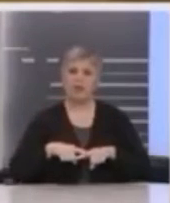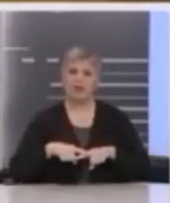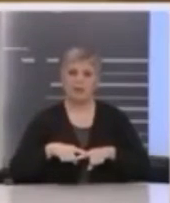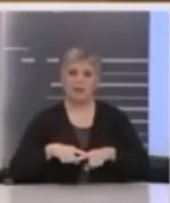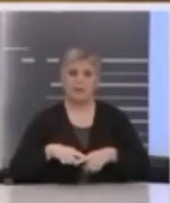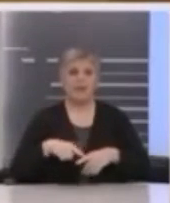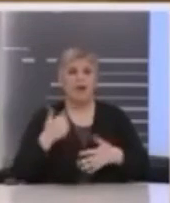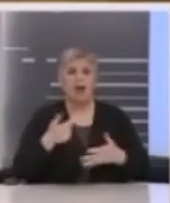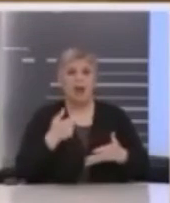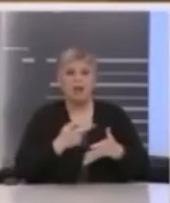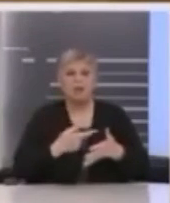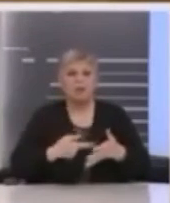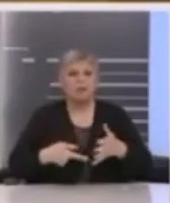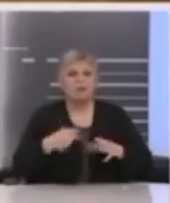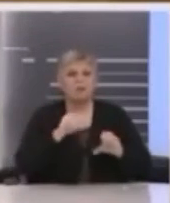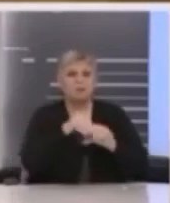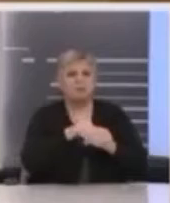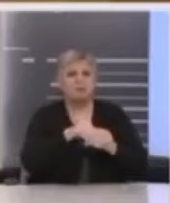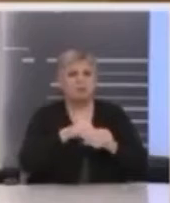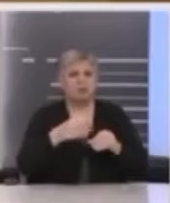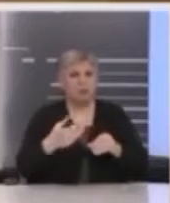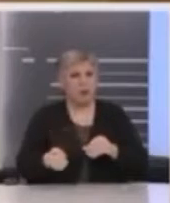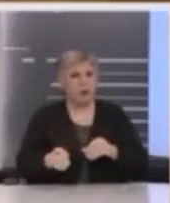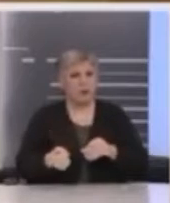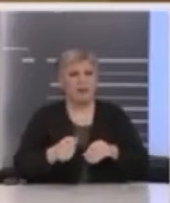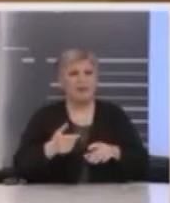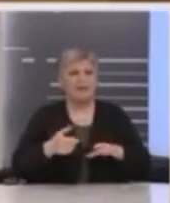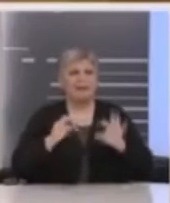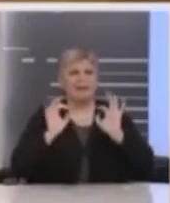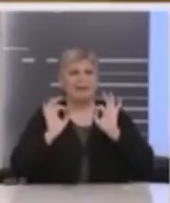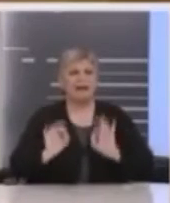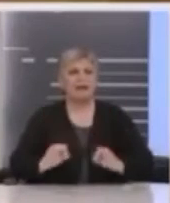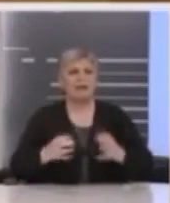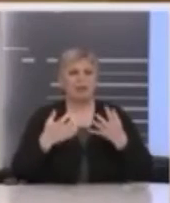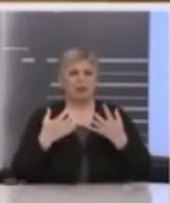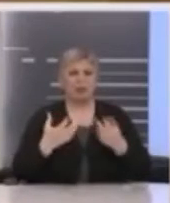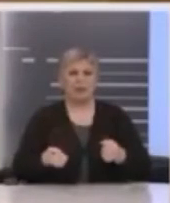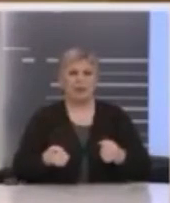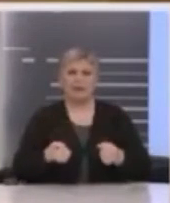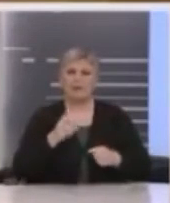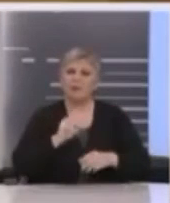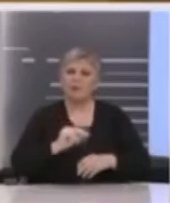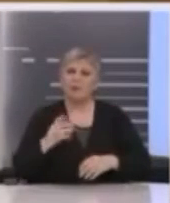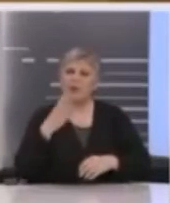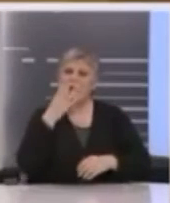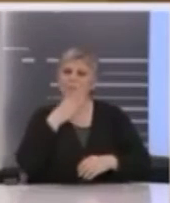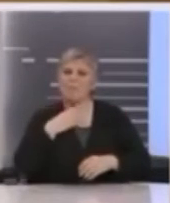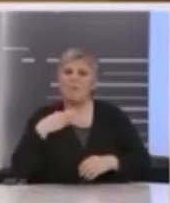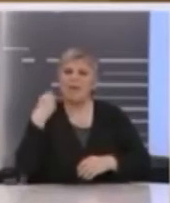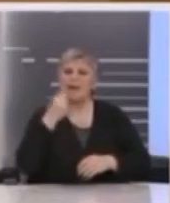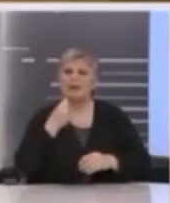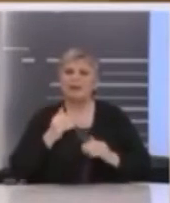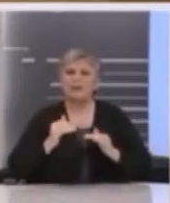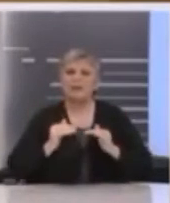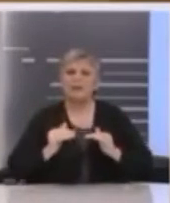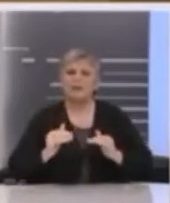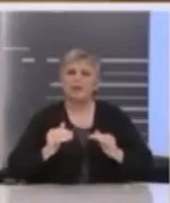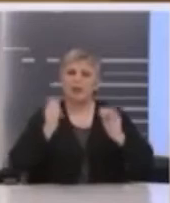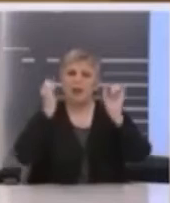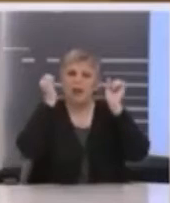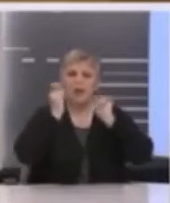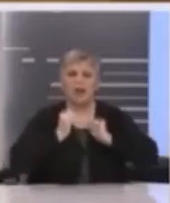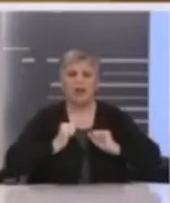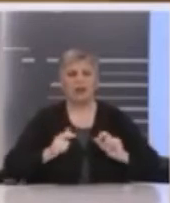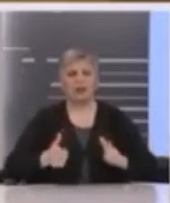γίνει αυτή η δήθεν ταξική επιλογή της στασιμοχρεοκοπίας, της ηφαισιακής